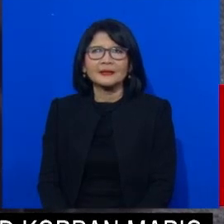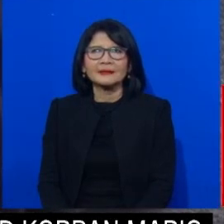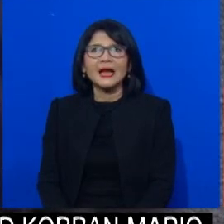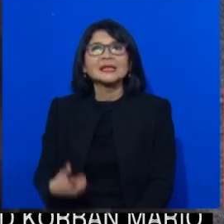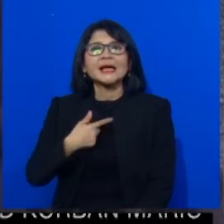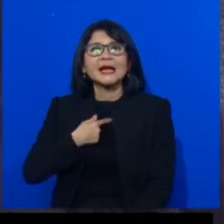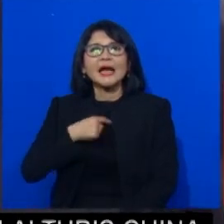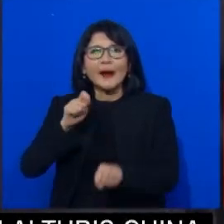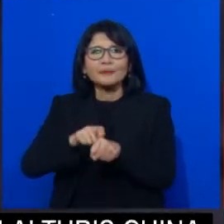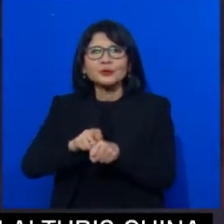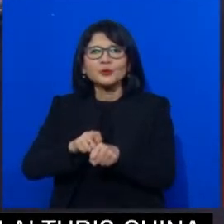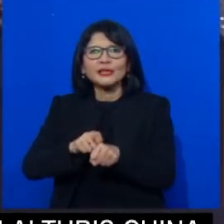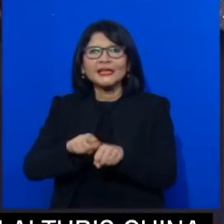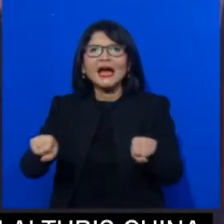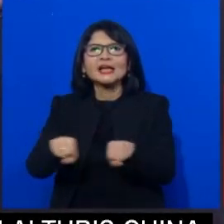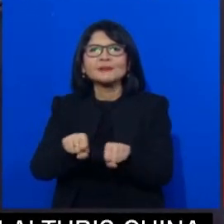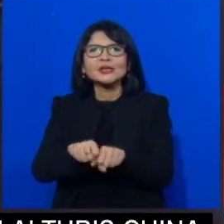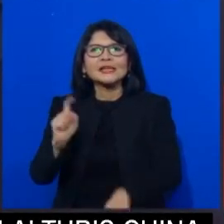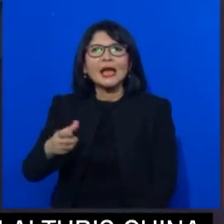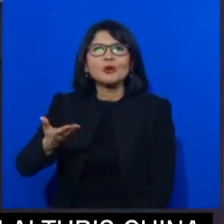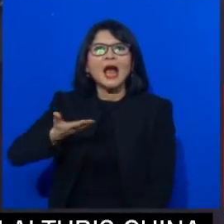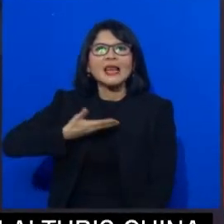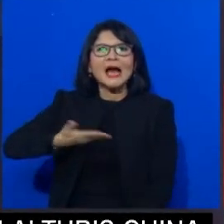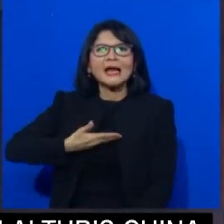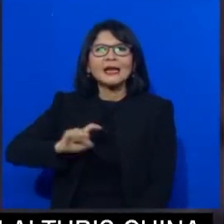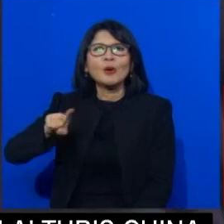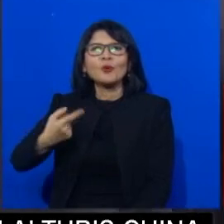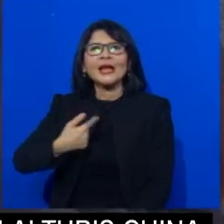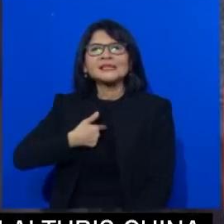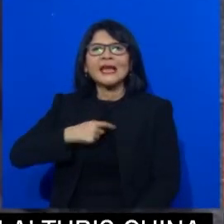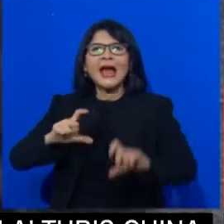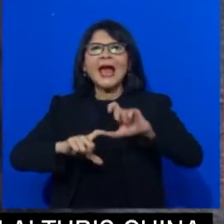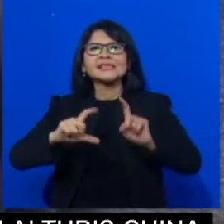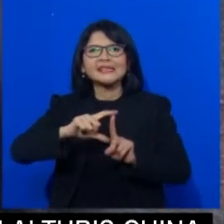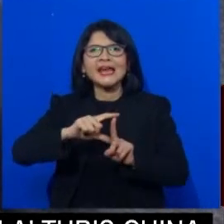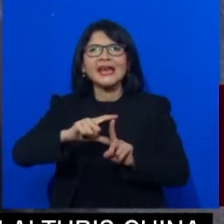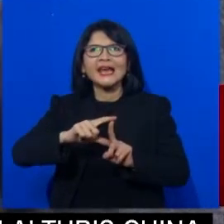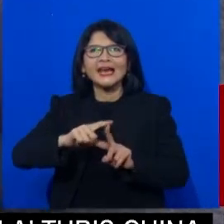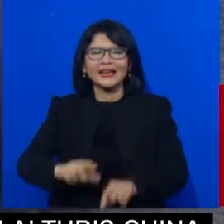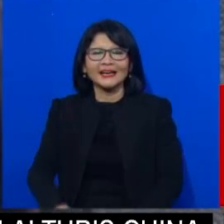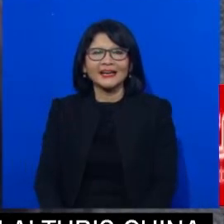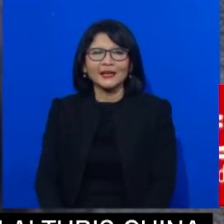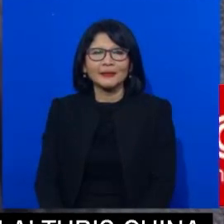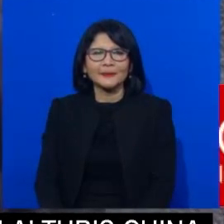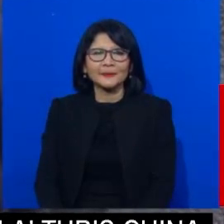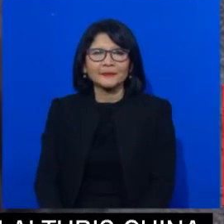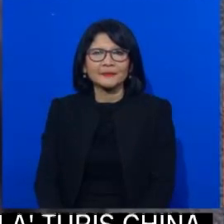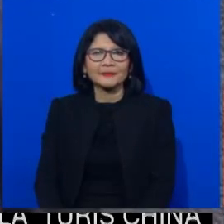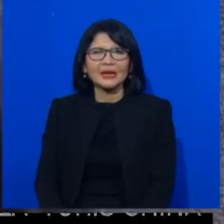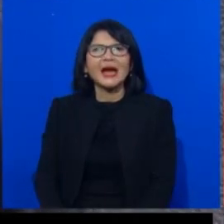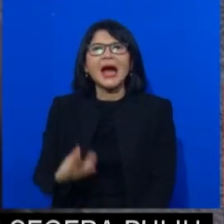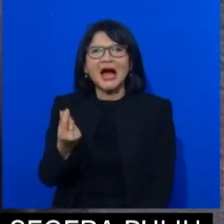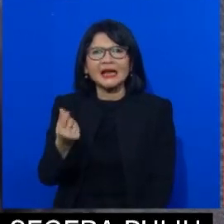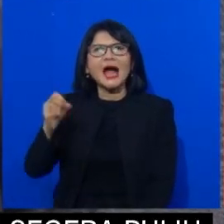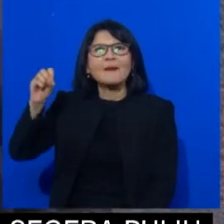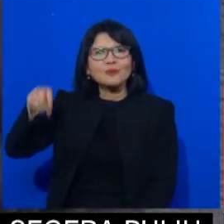Pak Uju nih, soal sepatu. Saya sih langganan nama Pak Uju dari SD ya. Oh, tadi masih ada orang tua. Kesatu murah,